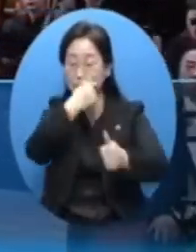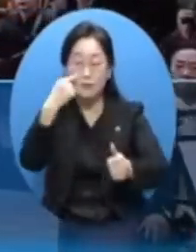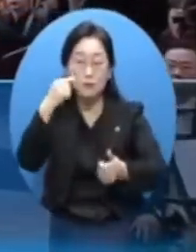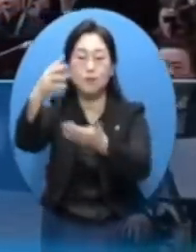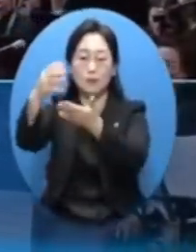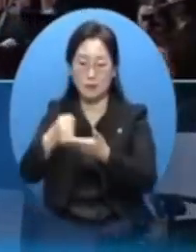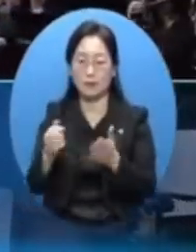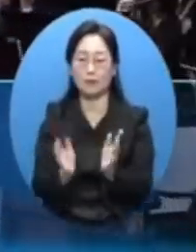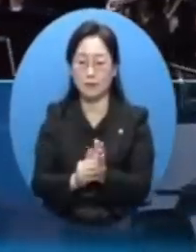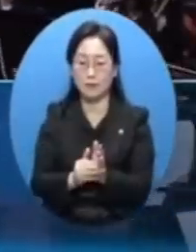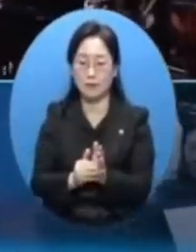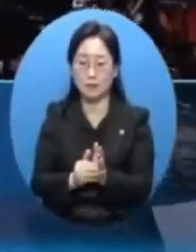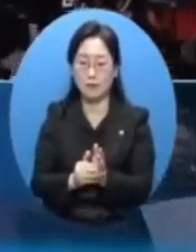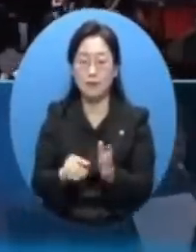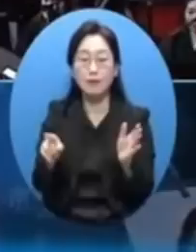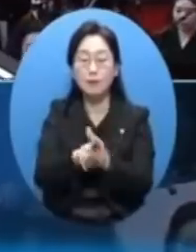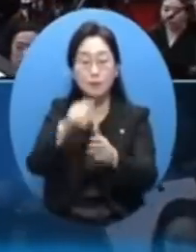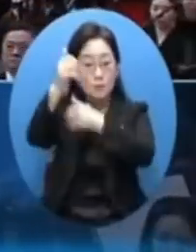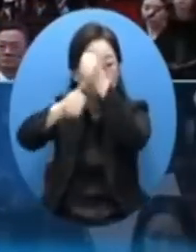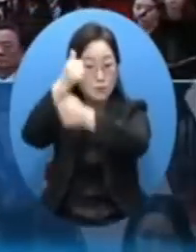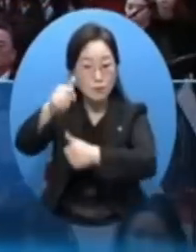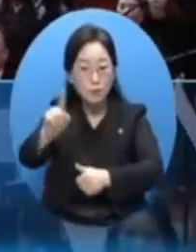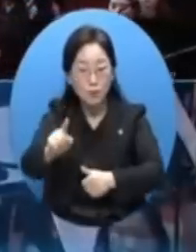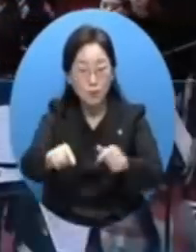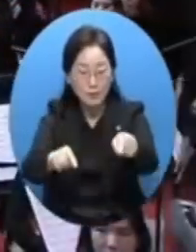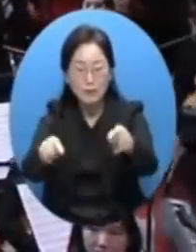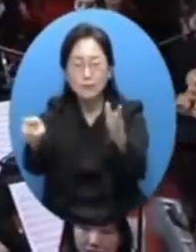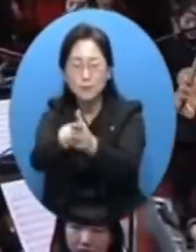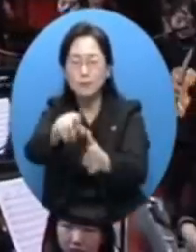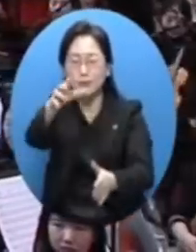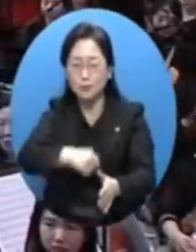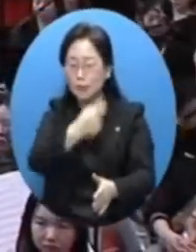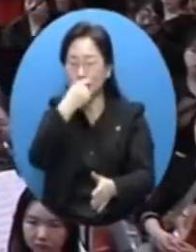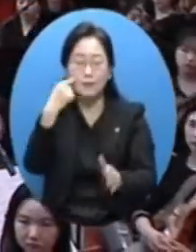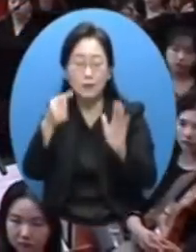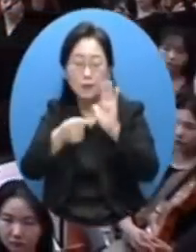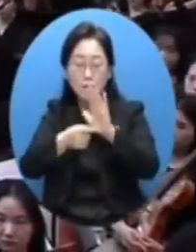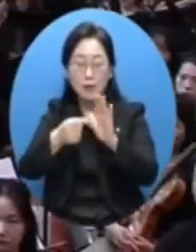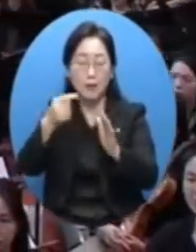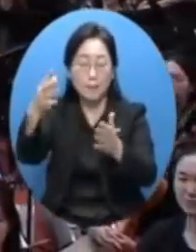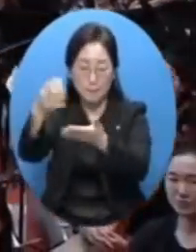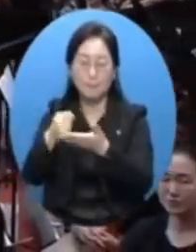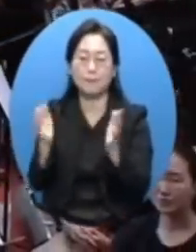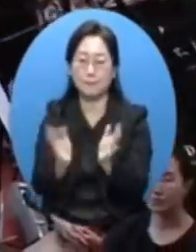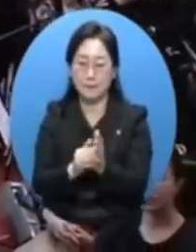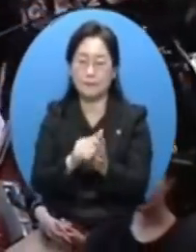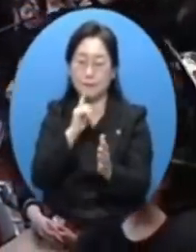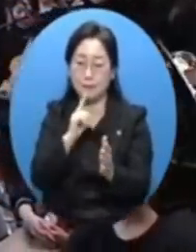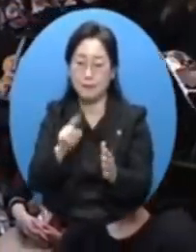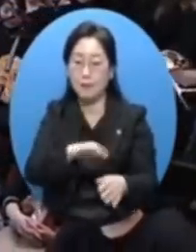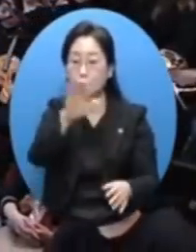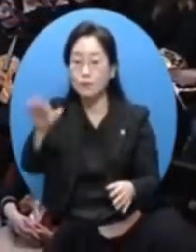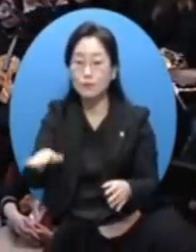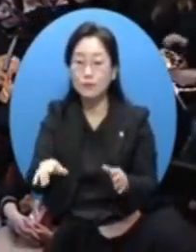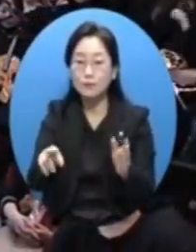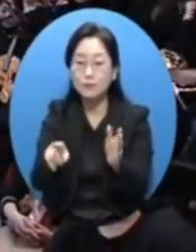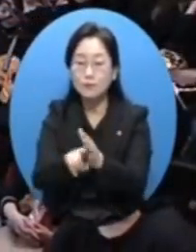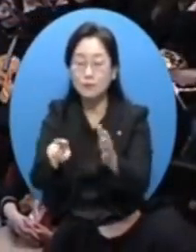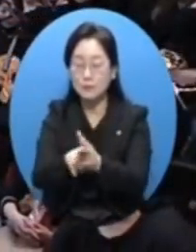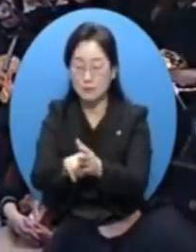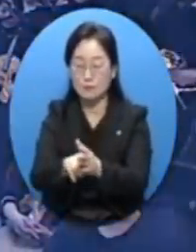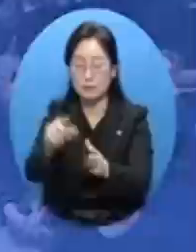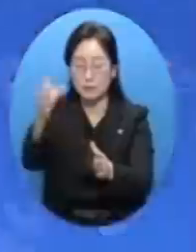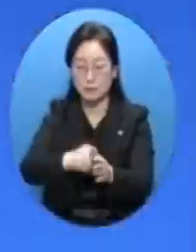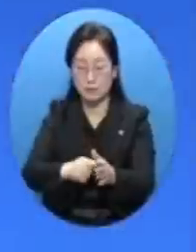얻었느니라. 믿음의 조상들이 이 믿음으로 증거를 얻었다고 성경은 말씀하고 있습니다. 우리가 하나님을 기쁘시하는 위대한 믿음의 사람들이 되어야